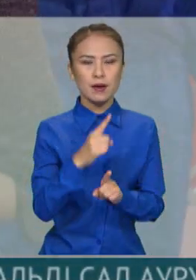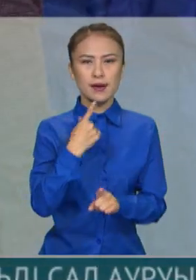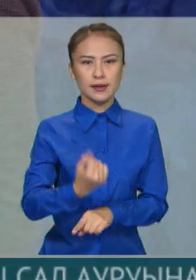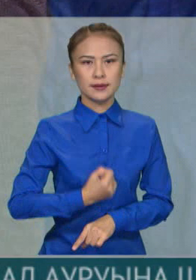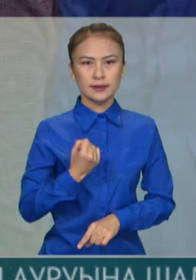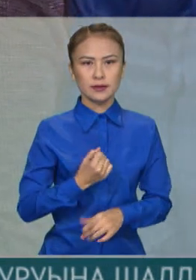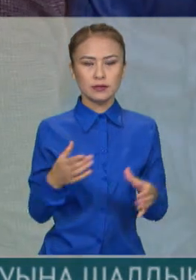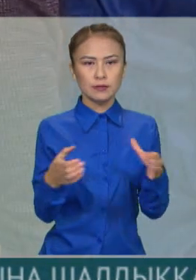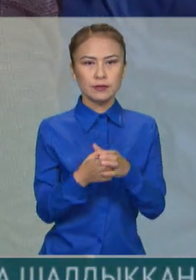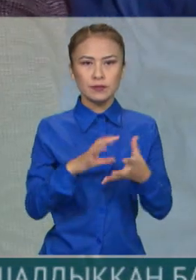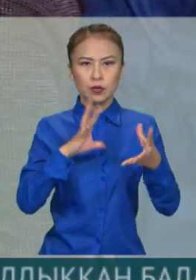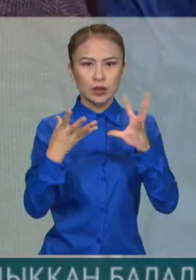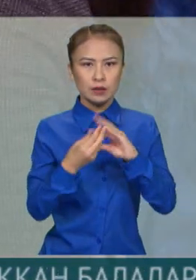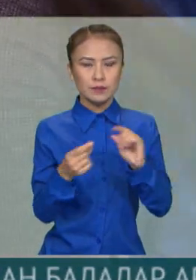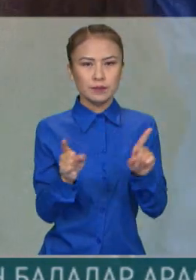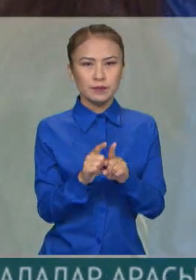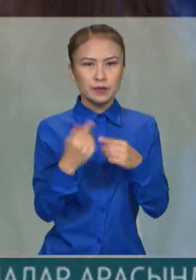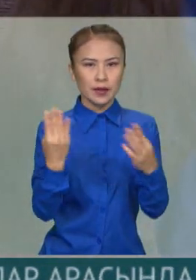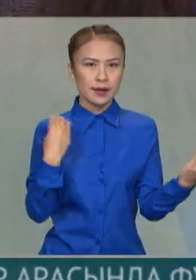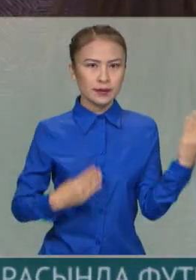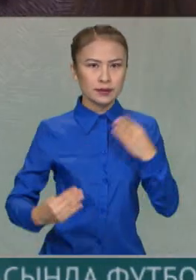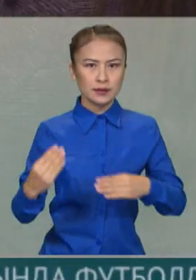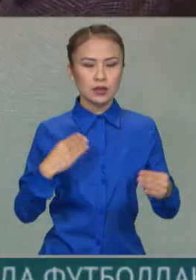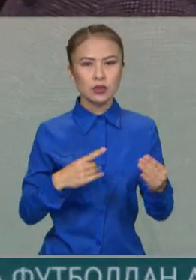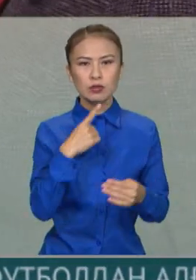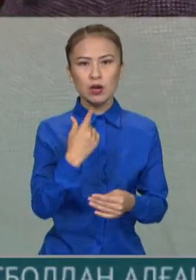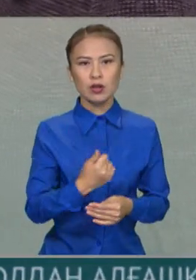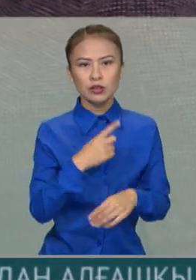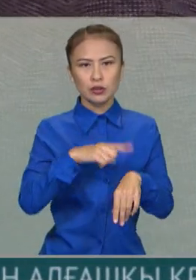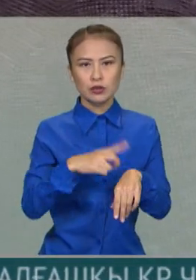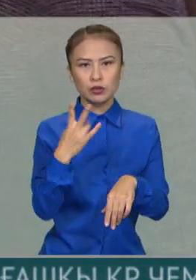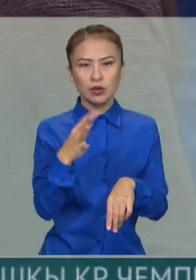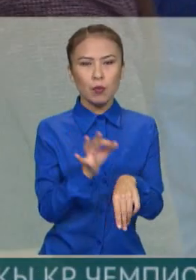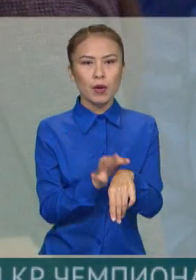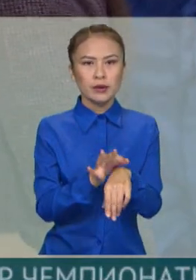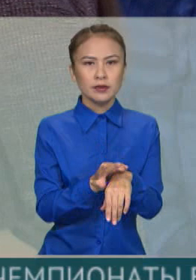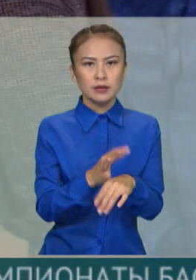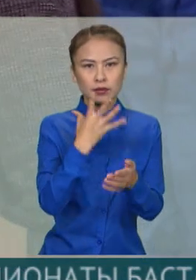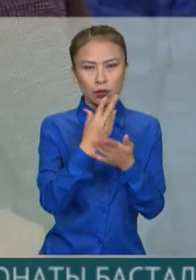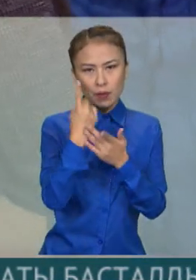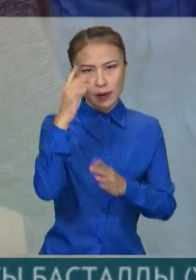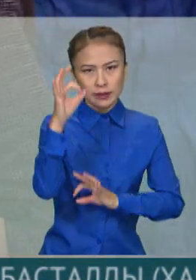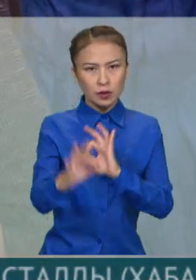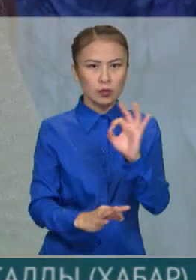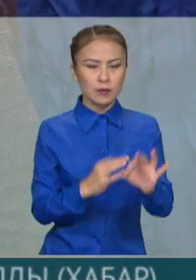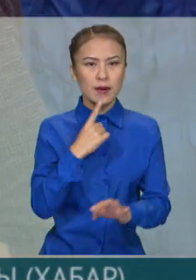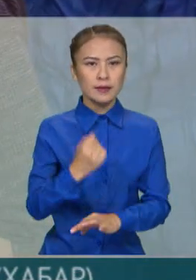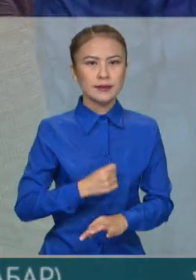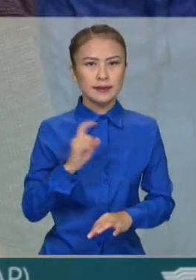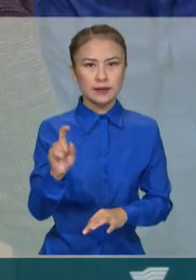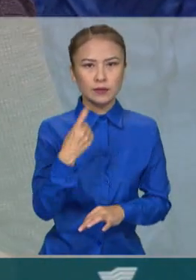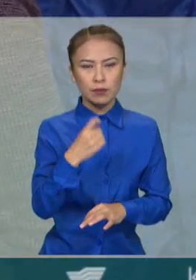әрине. Жалпы мұндай киім-кешек жауынгерлерді 24 сағат бойы, яғни бір тәулік бойы әскери